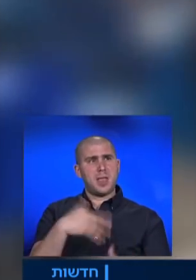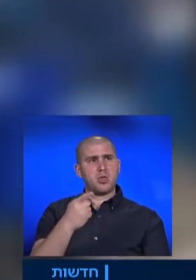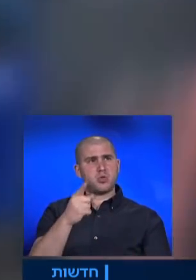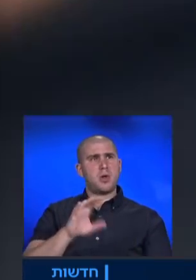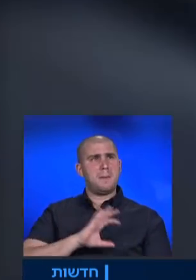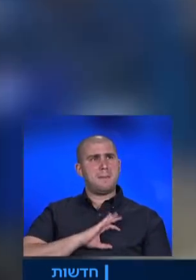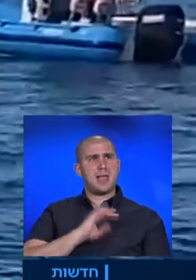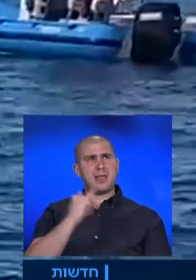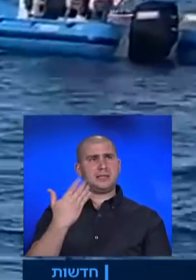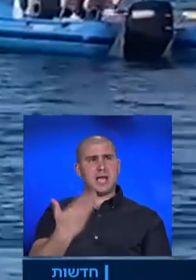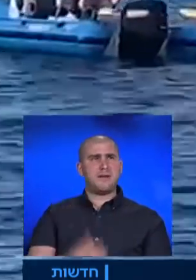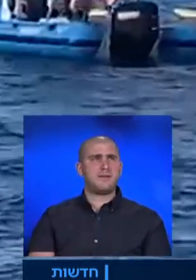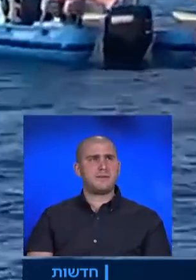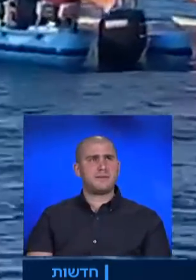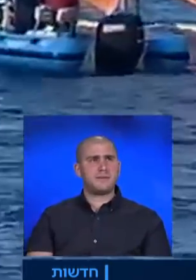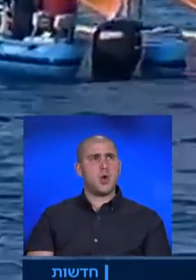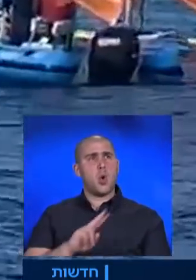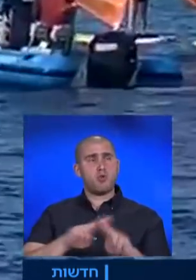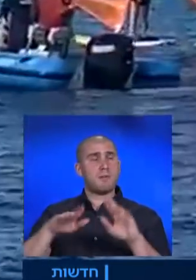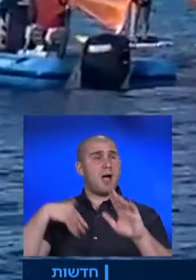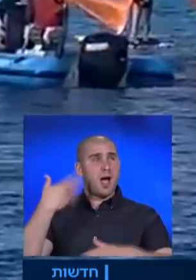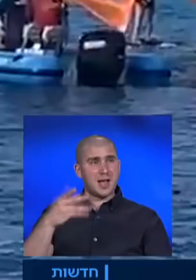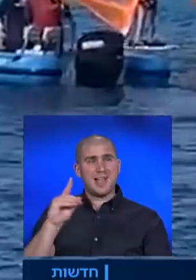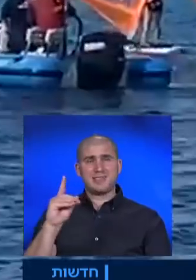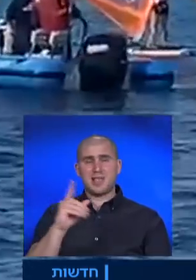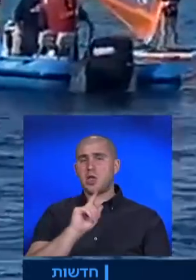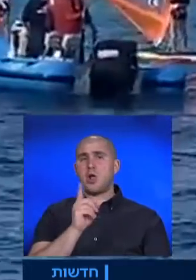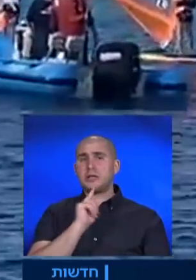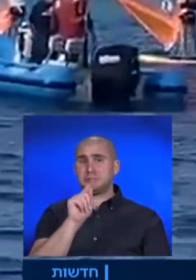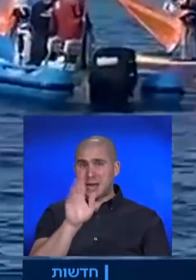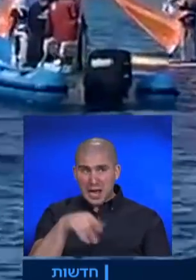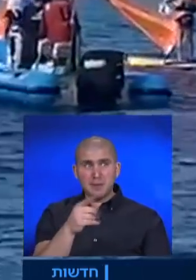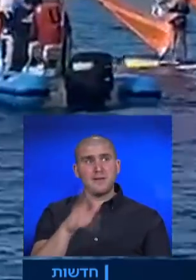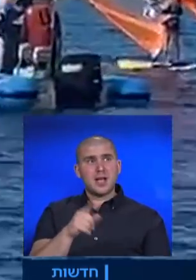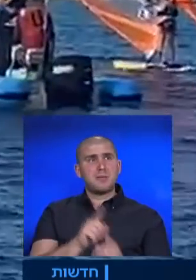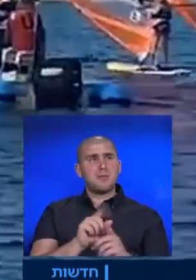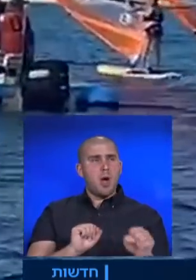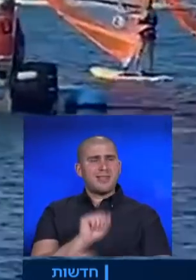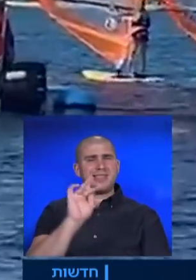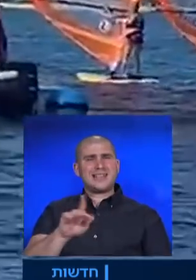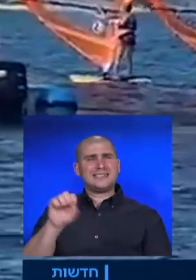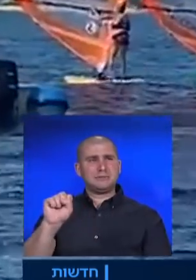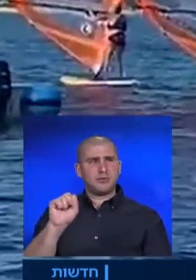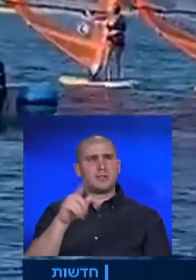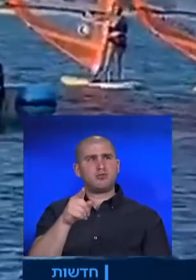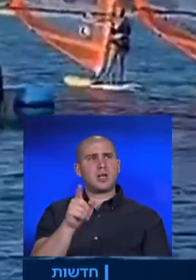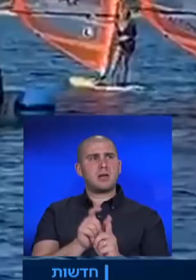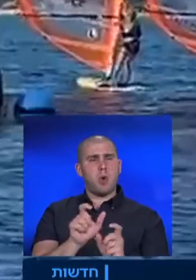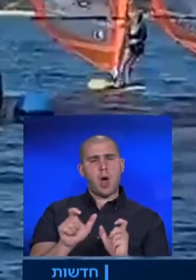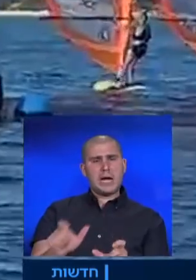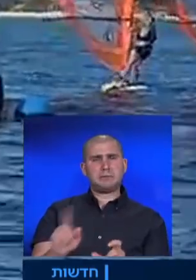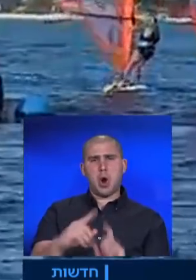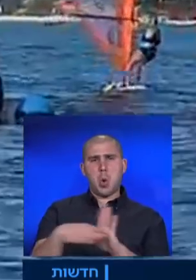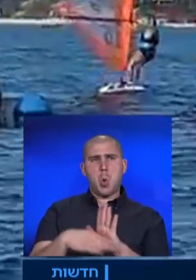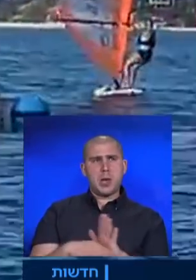הזהב. חודשיים לאחר מכן דריאן לא הסתפקה בכך, ואף עתרה כנגד ספיצ'קוב על כך שחסמה אותה באופן לא חוקי